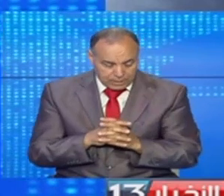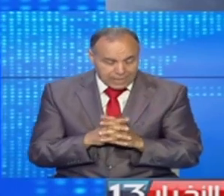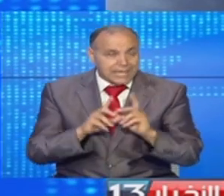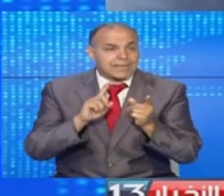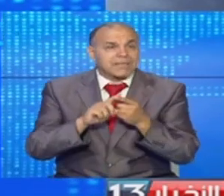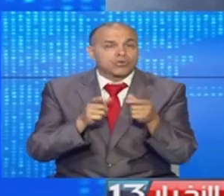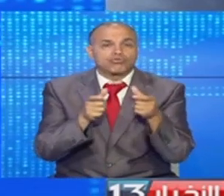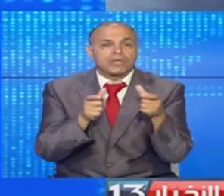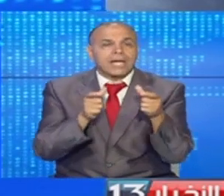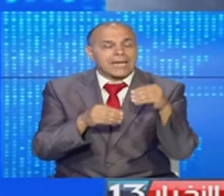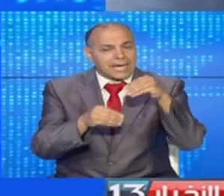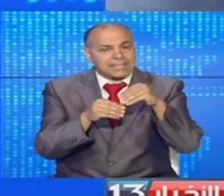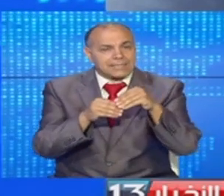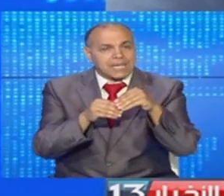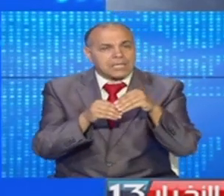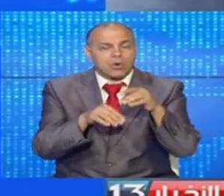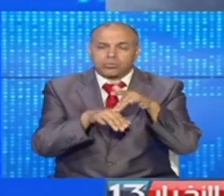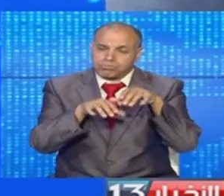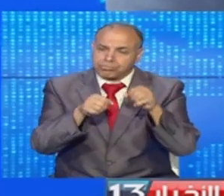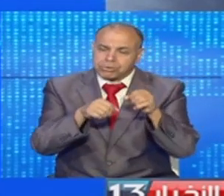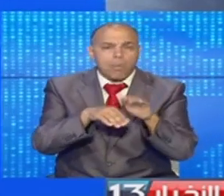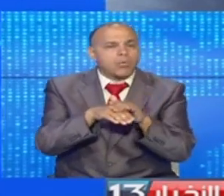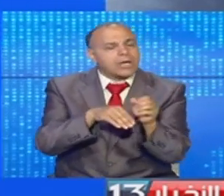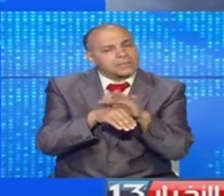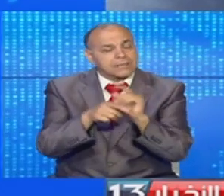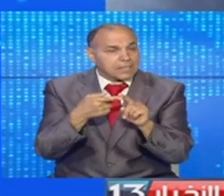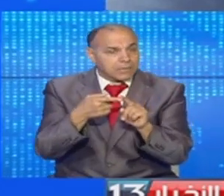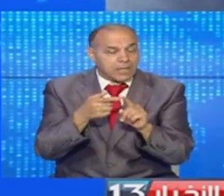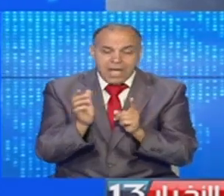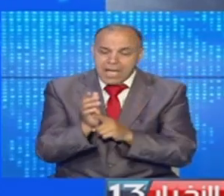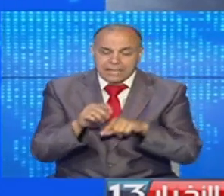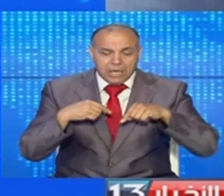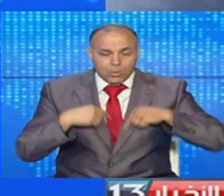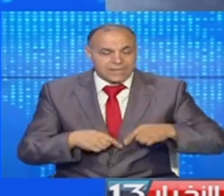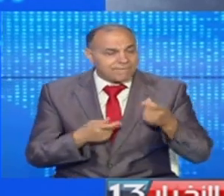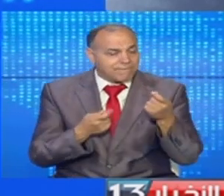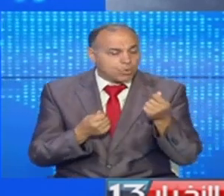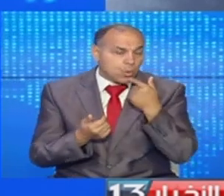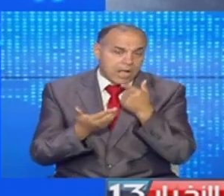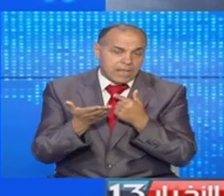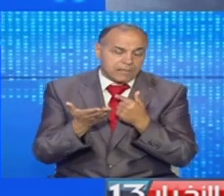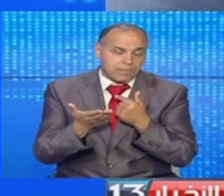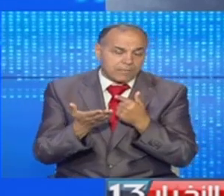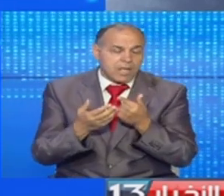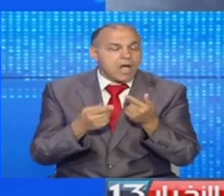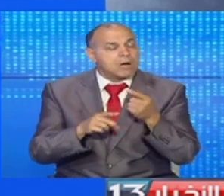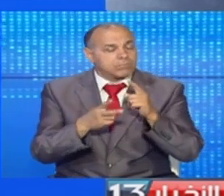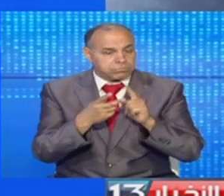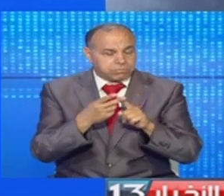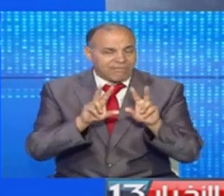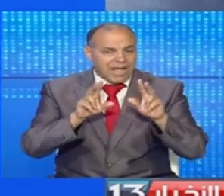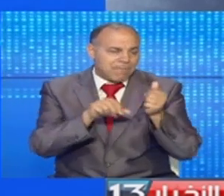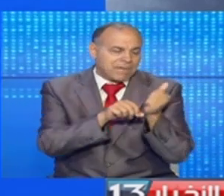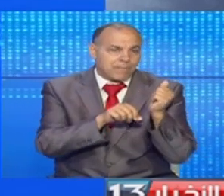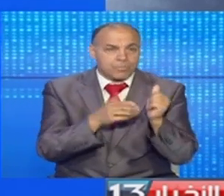وبخصوص المؤسسات الاقتصادية المتضررة من جائحة كورونا، أكد وزير المالية محمد نزار عيش في نشرة 8 للأنباء